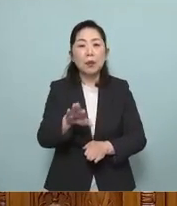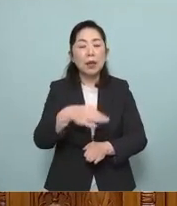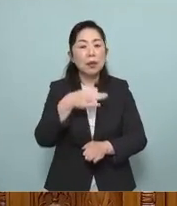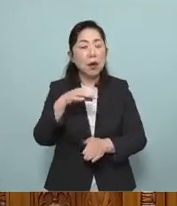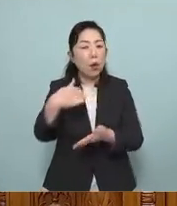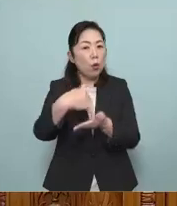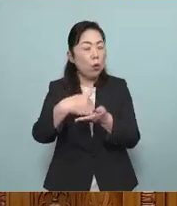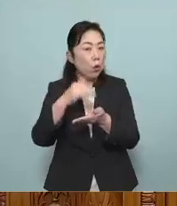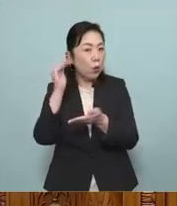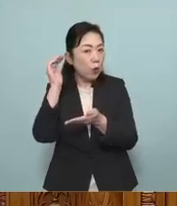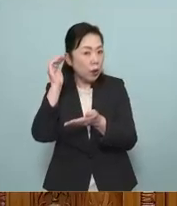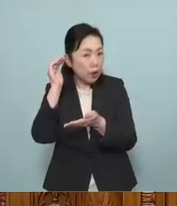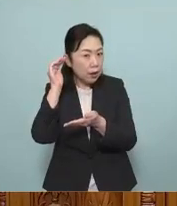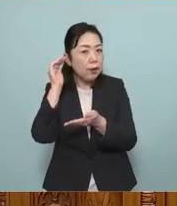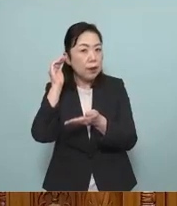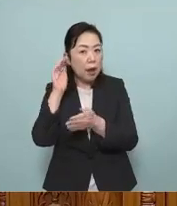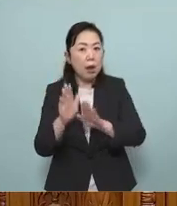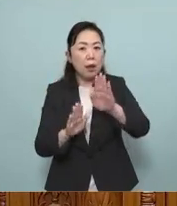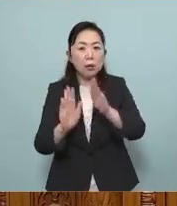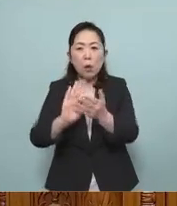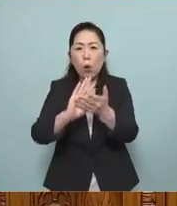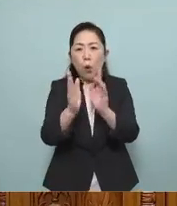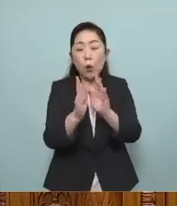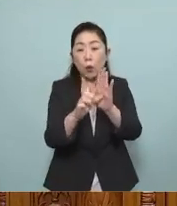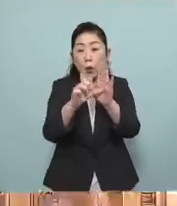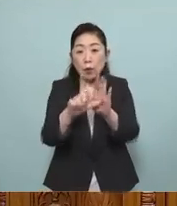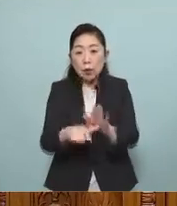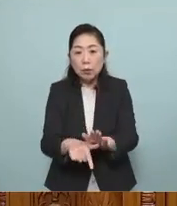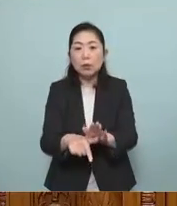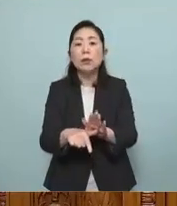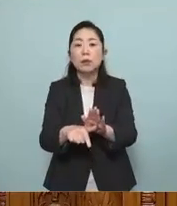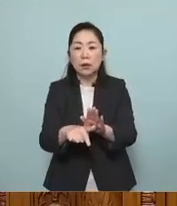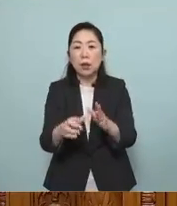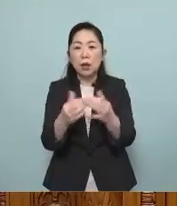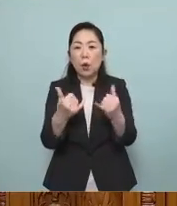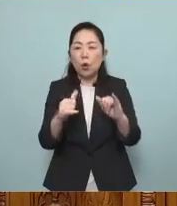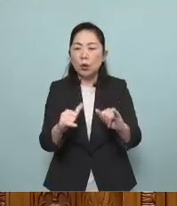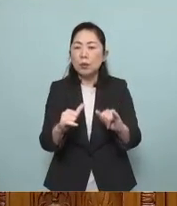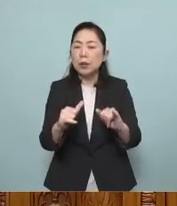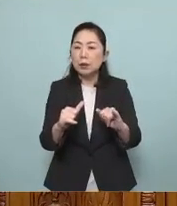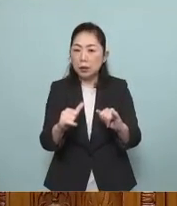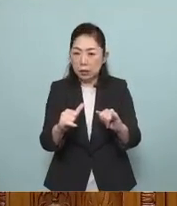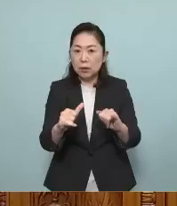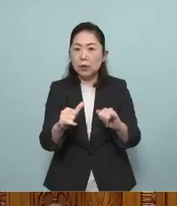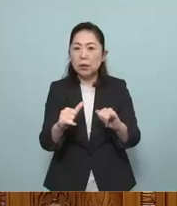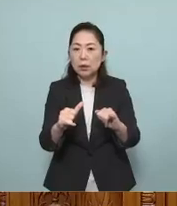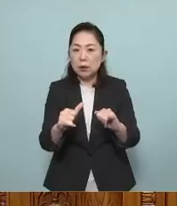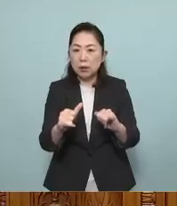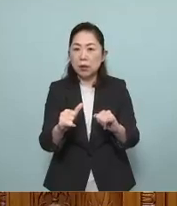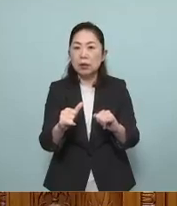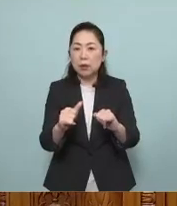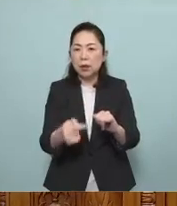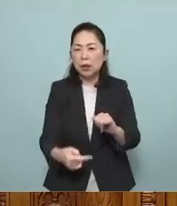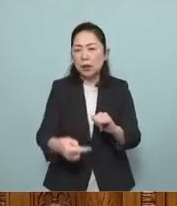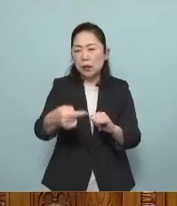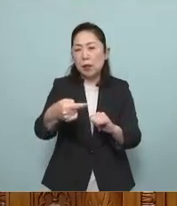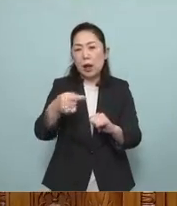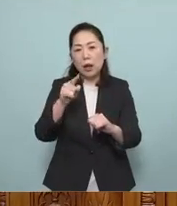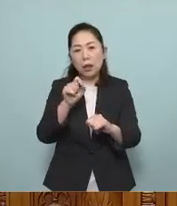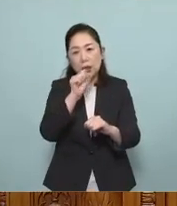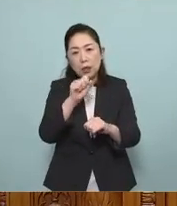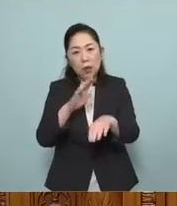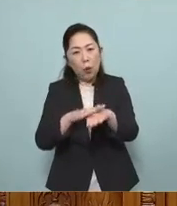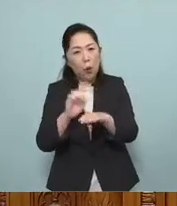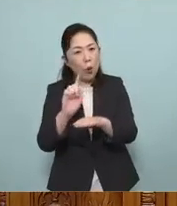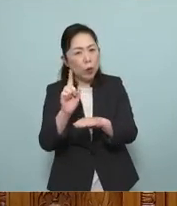に耳を澄まし、状況が変化する中で、国民にとってより良い方策になるよう、粘り